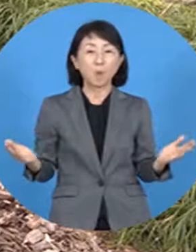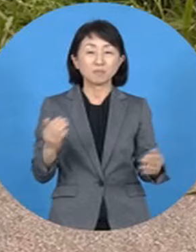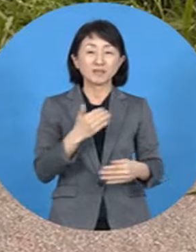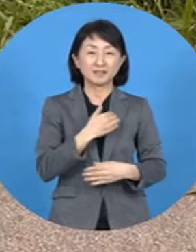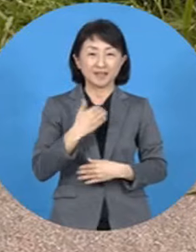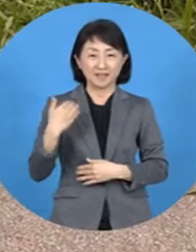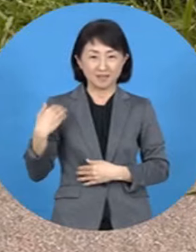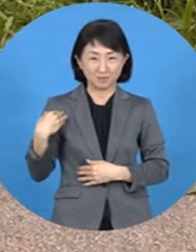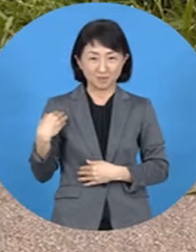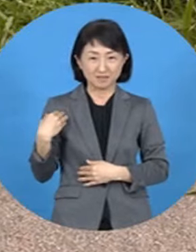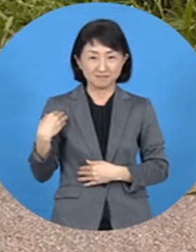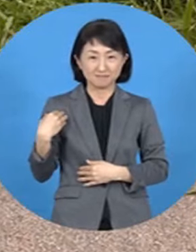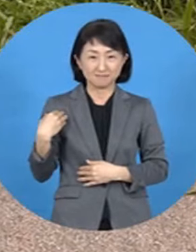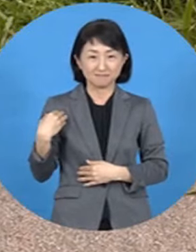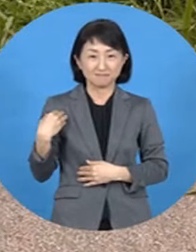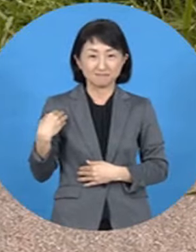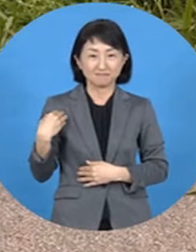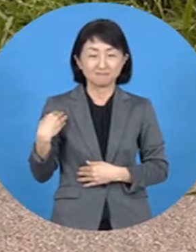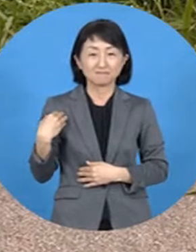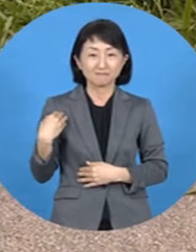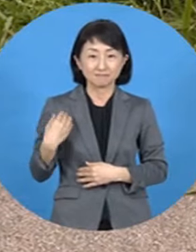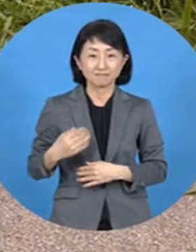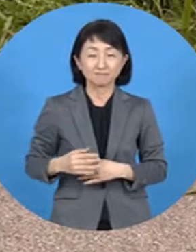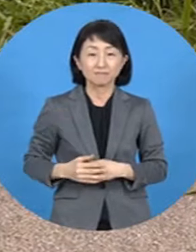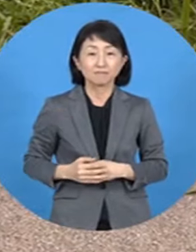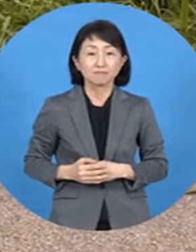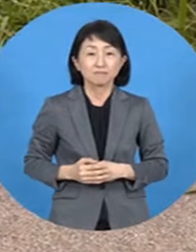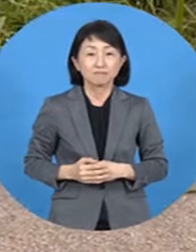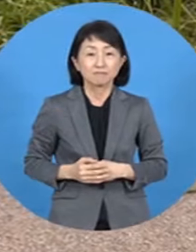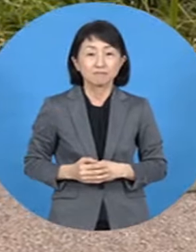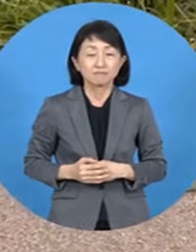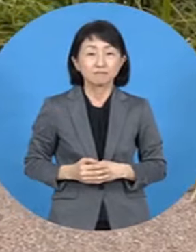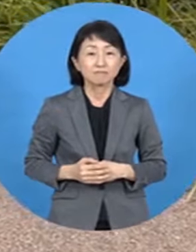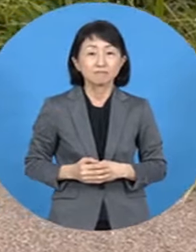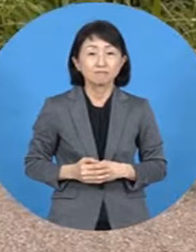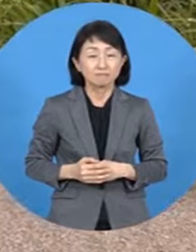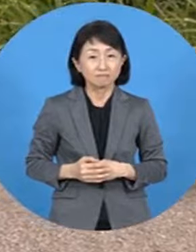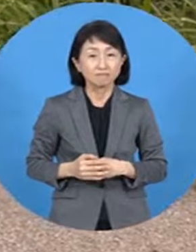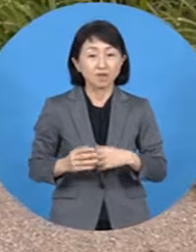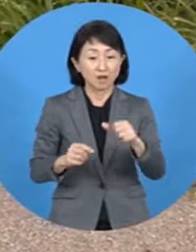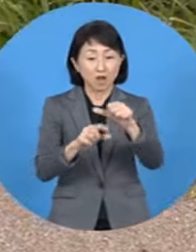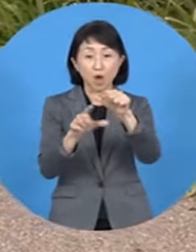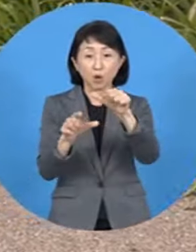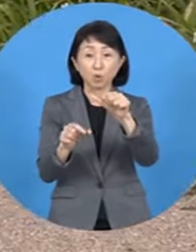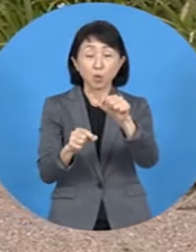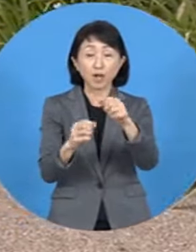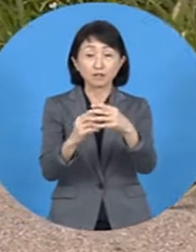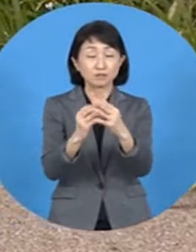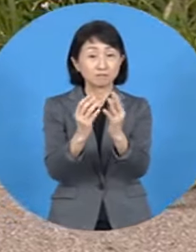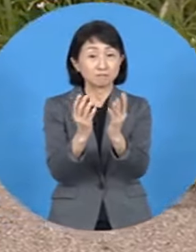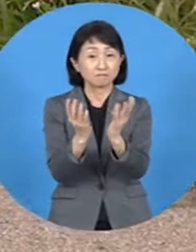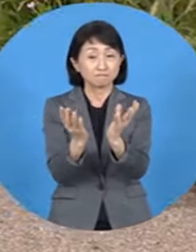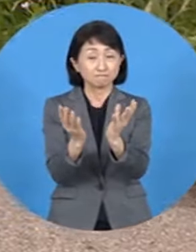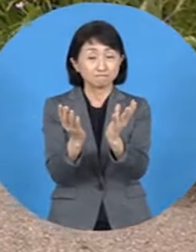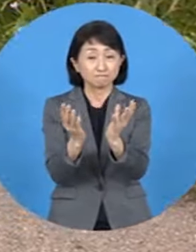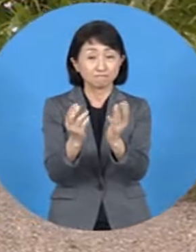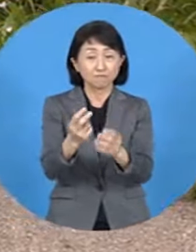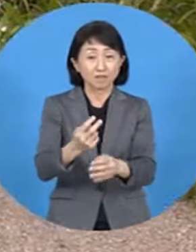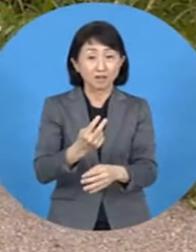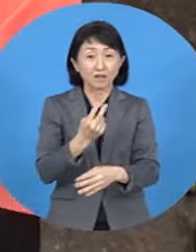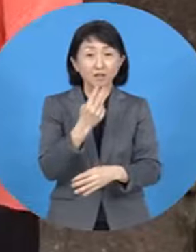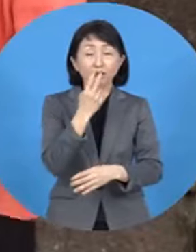。次に紹介してもらうのは5月に花が咲き、通年香りを楽しめる植物です